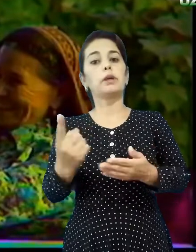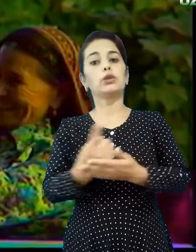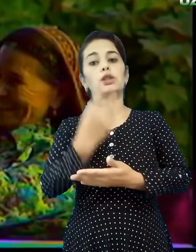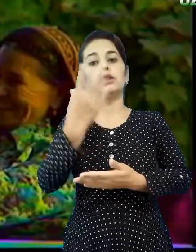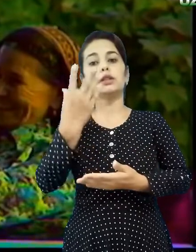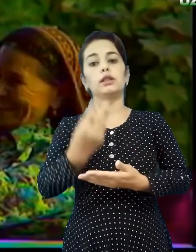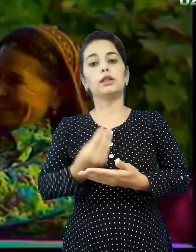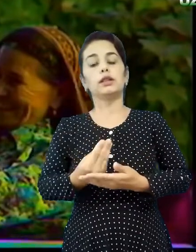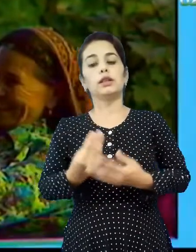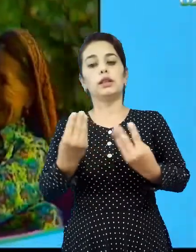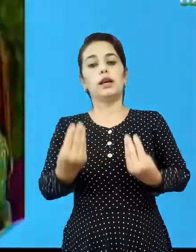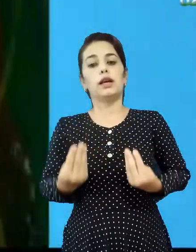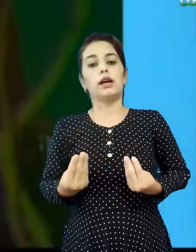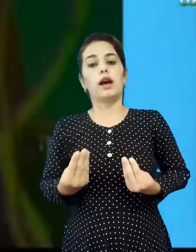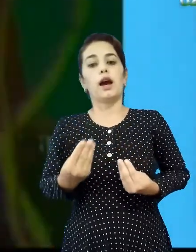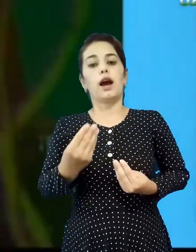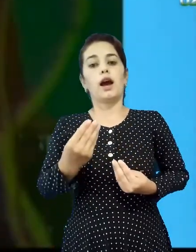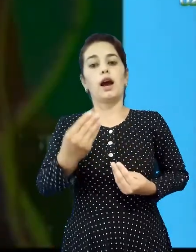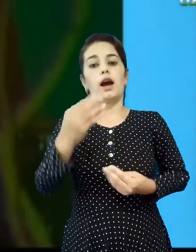Bir kuni